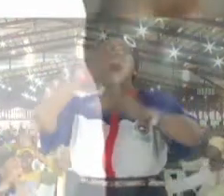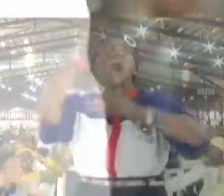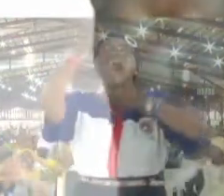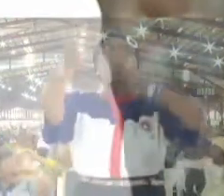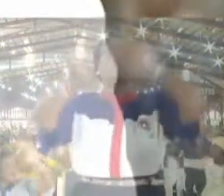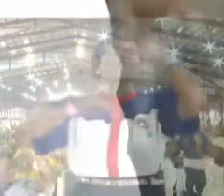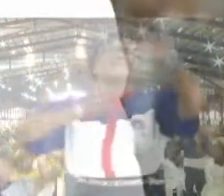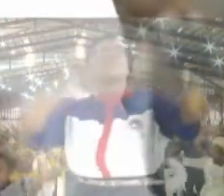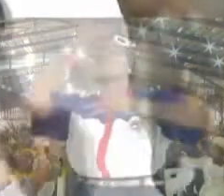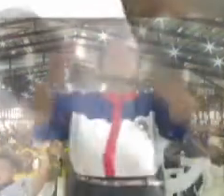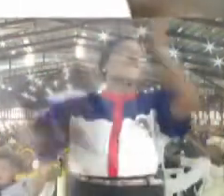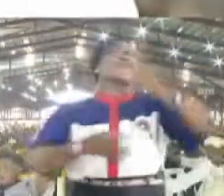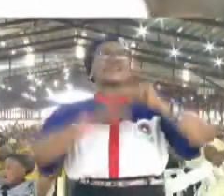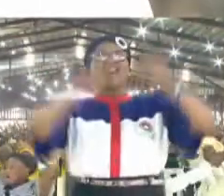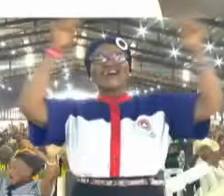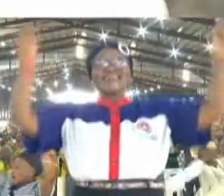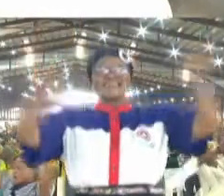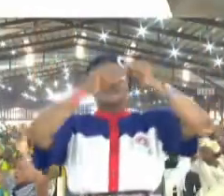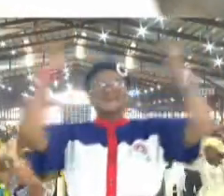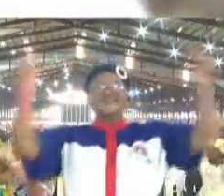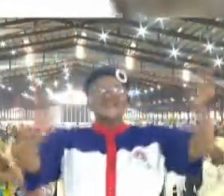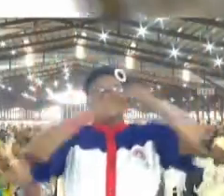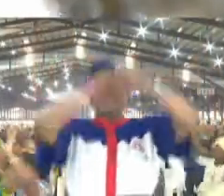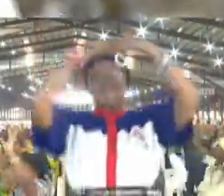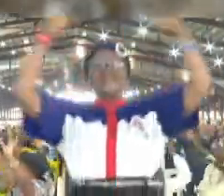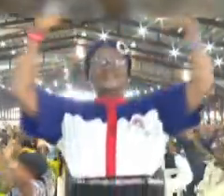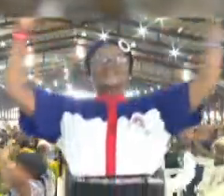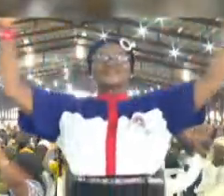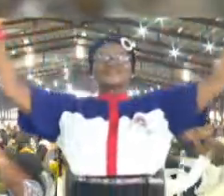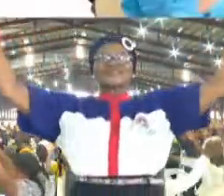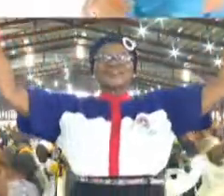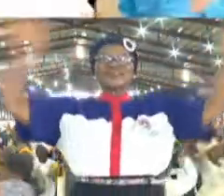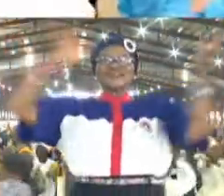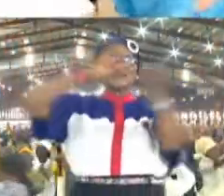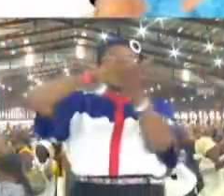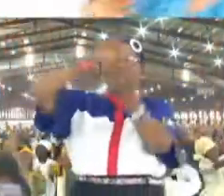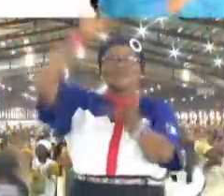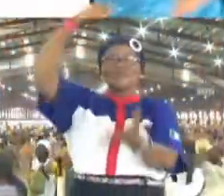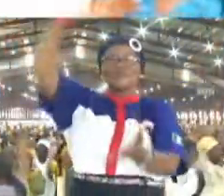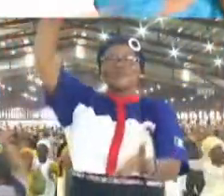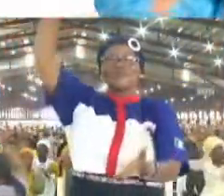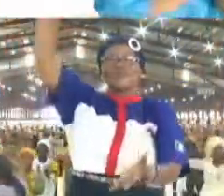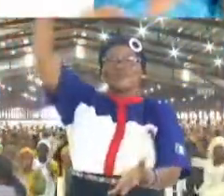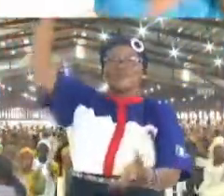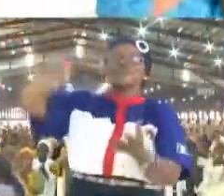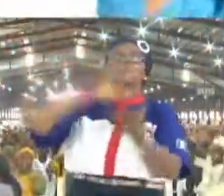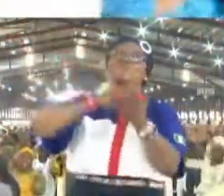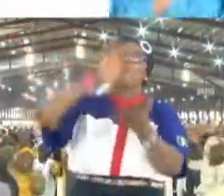triumph.